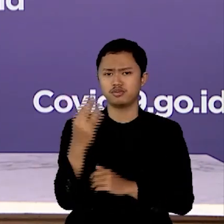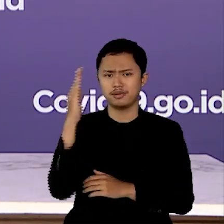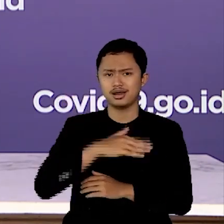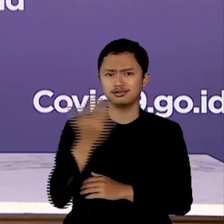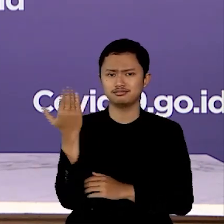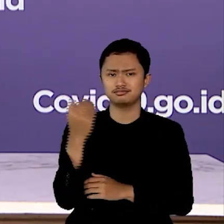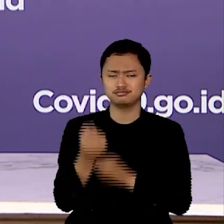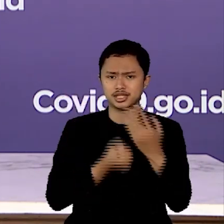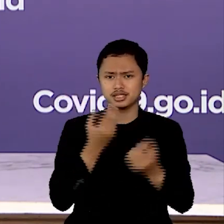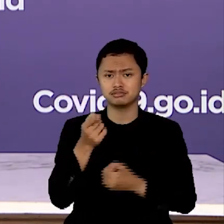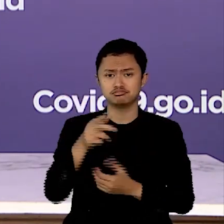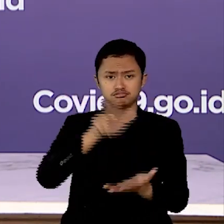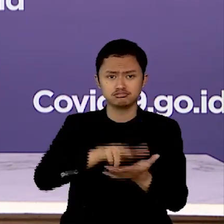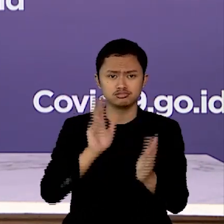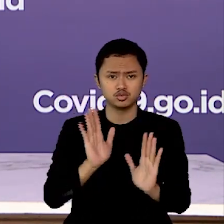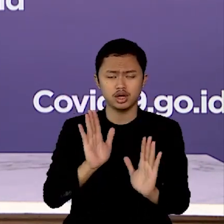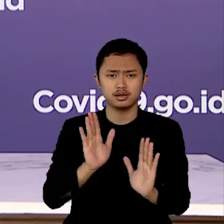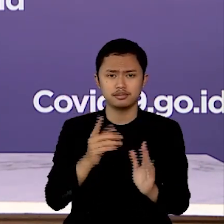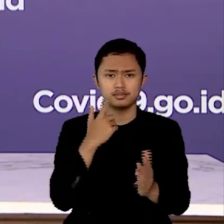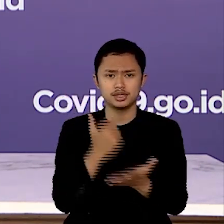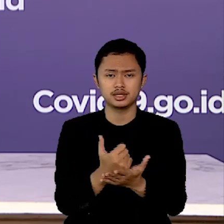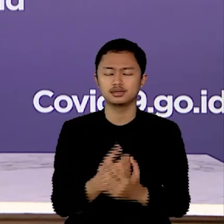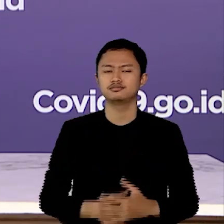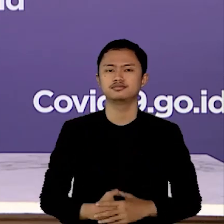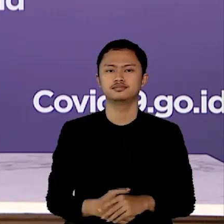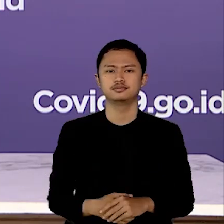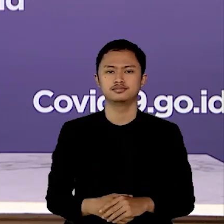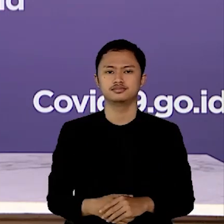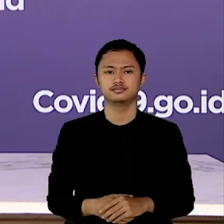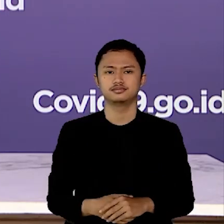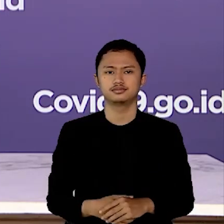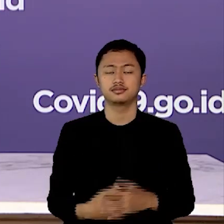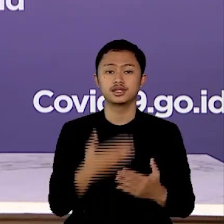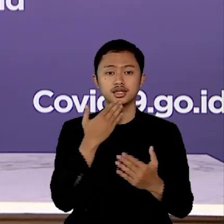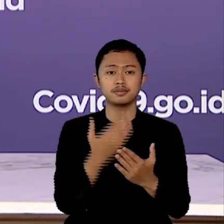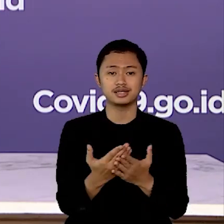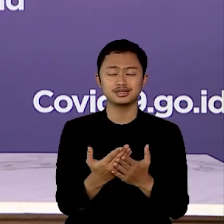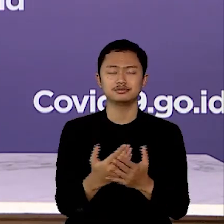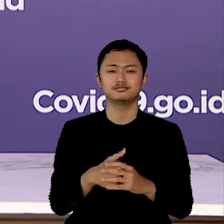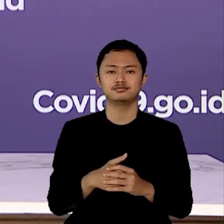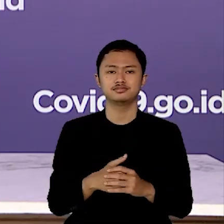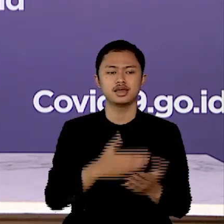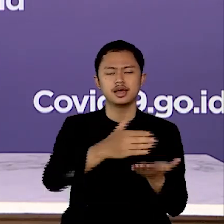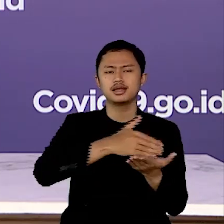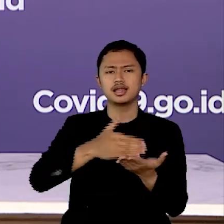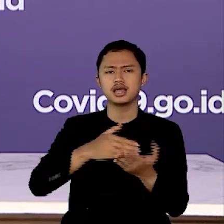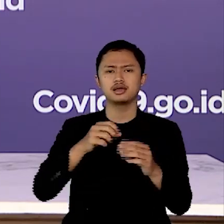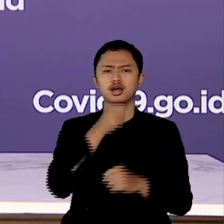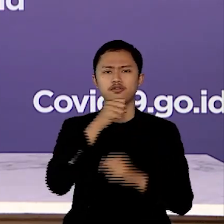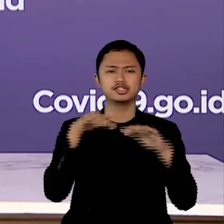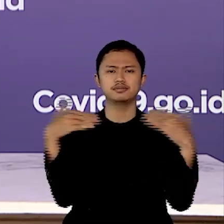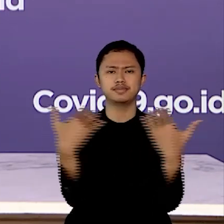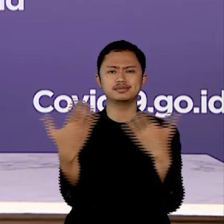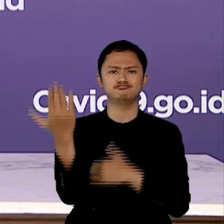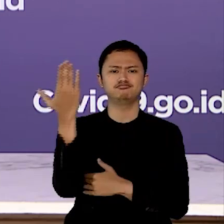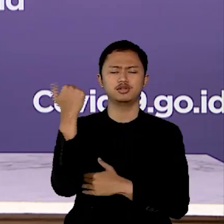hari lalu terima kasih terima kasih pada Jawa Pos data yang saya paparkan pada konferensi pers yang lalu